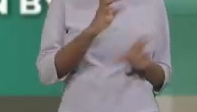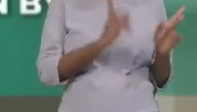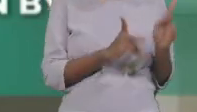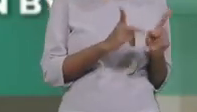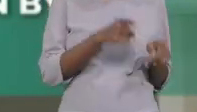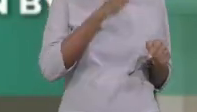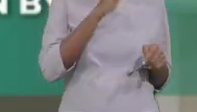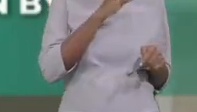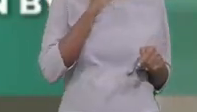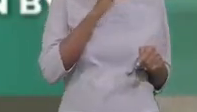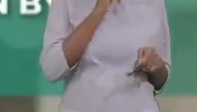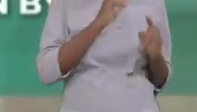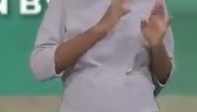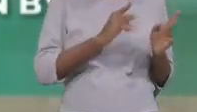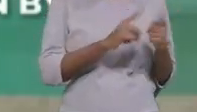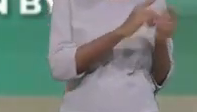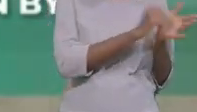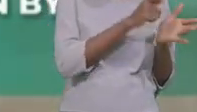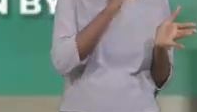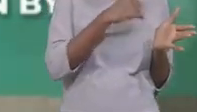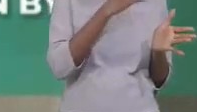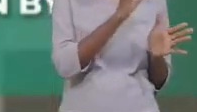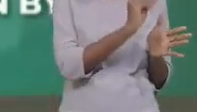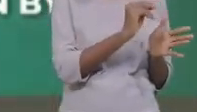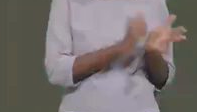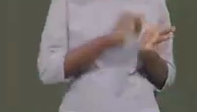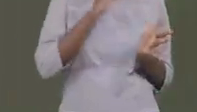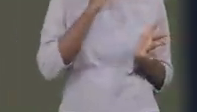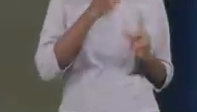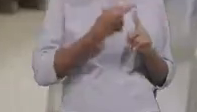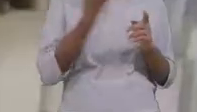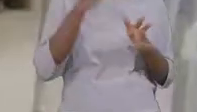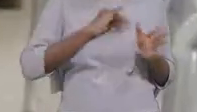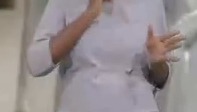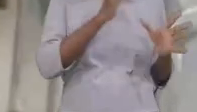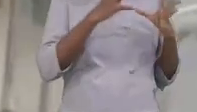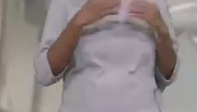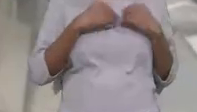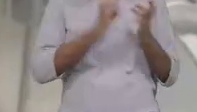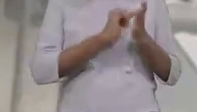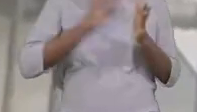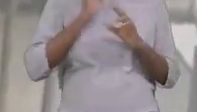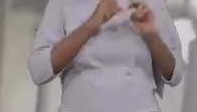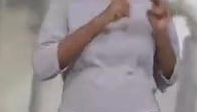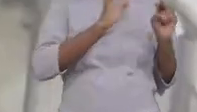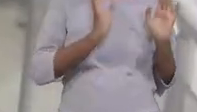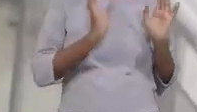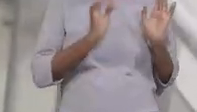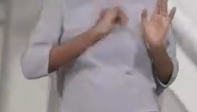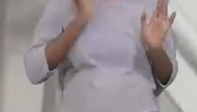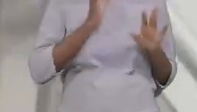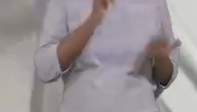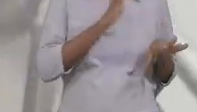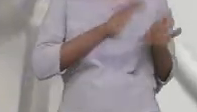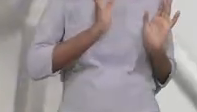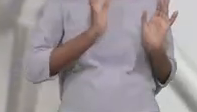des gens inspirés par Satan, tu ne vas pas répondre à cela, tu vas dire non. Ça ne vient pas de Dieu, je n'accepte pas ça. Tu ne veux même pas regarder ça,